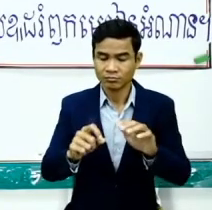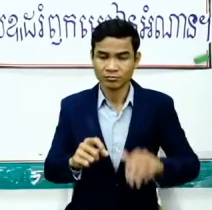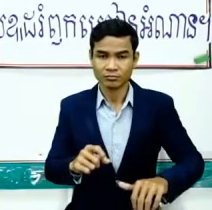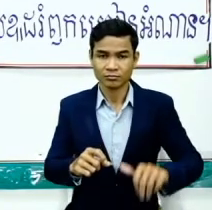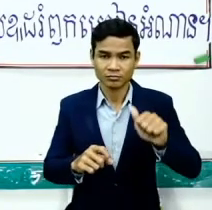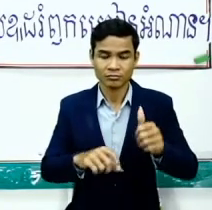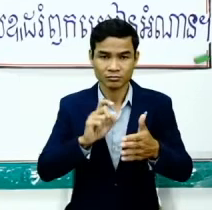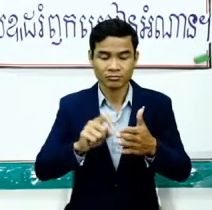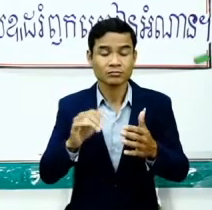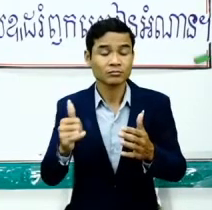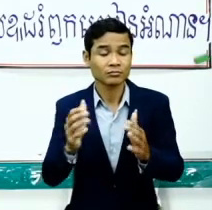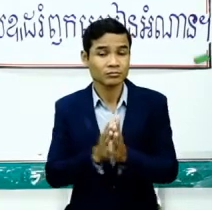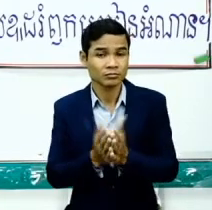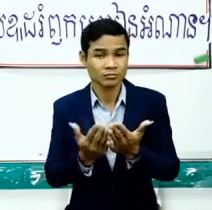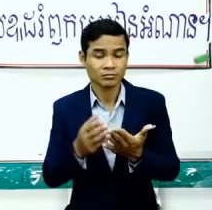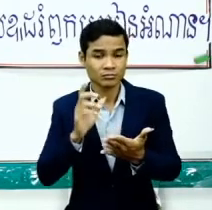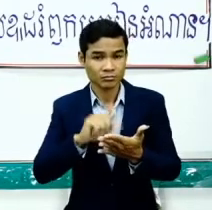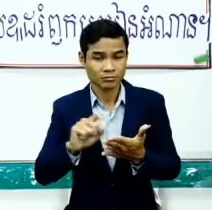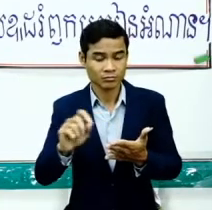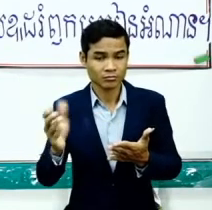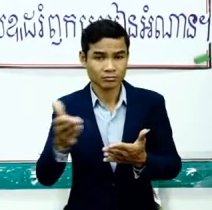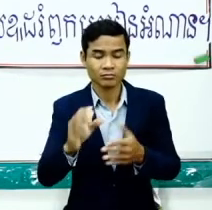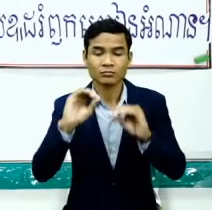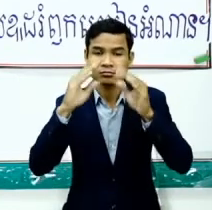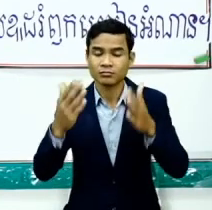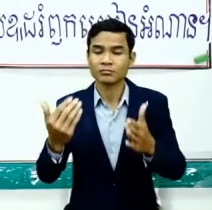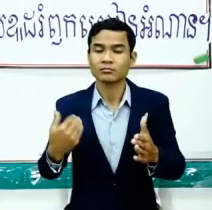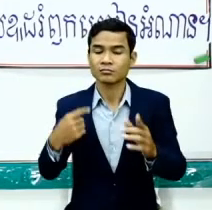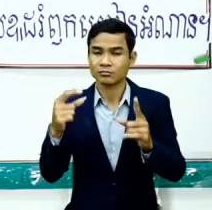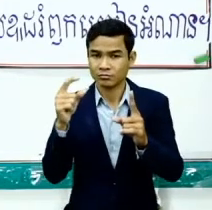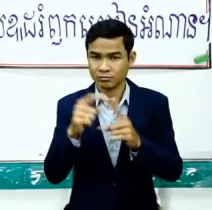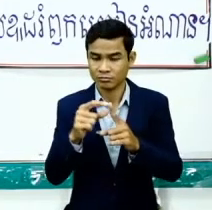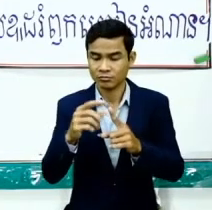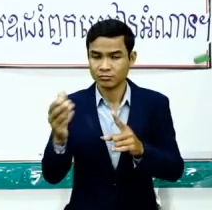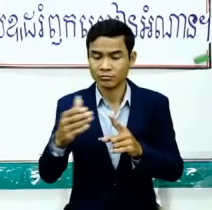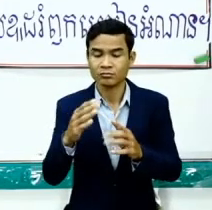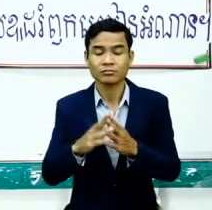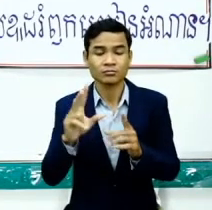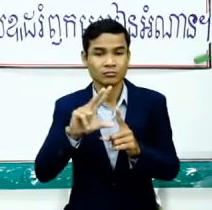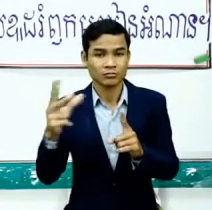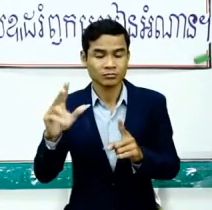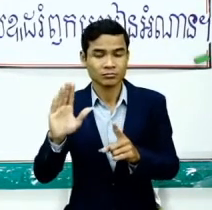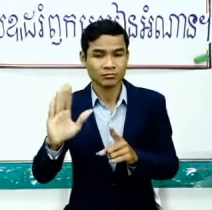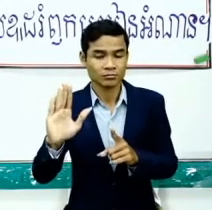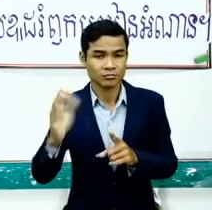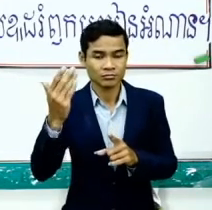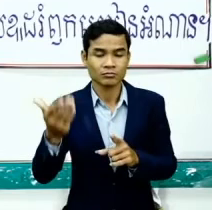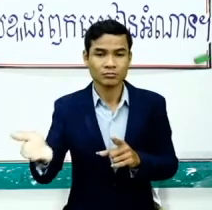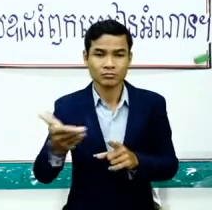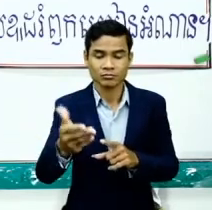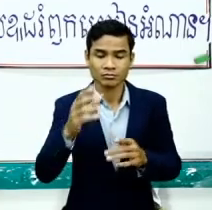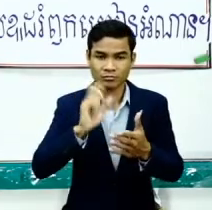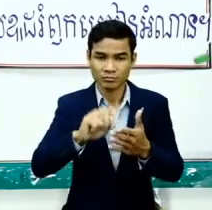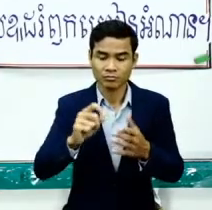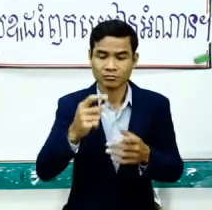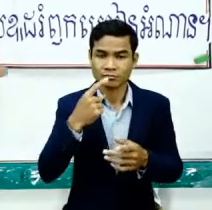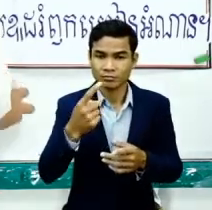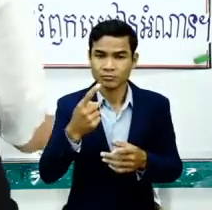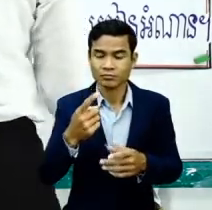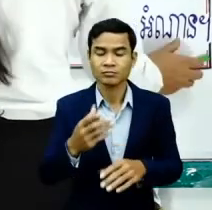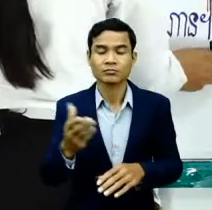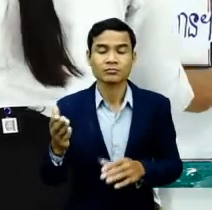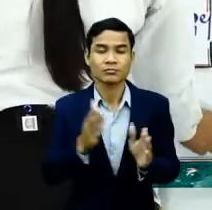chân luôn hay nên dịp hơi xe được bà con láng nè cái lúc miên bị hỏi nâng clip một chùm nốt nâng nóm cốt sẽ xe ná chả tiếp tình ăn